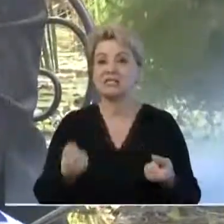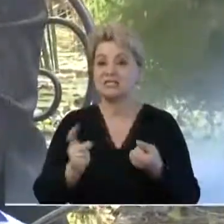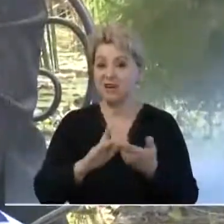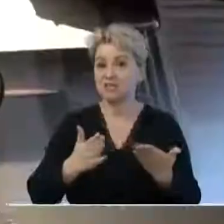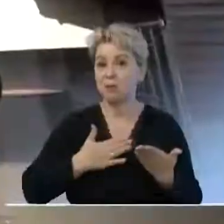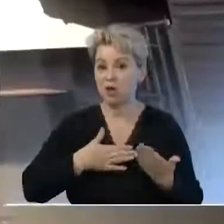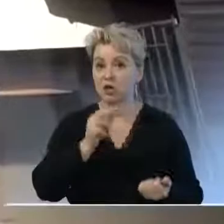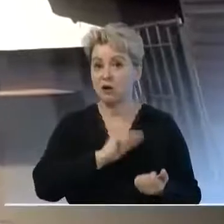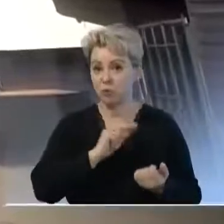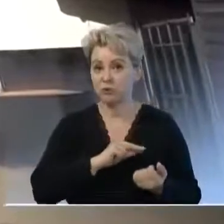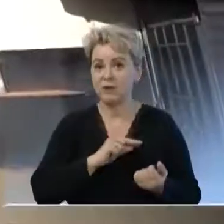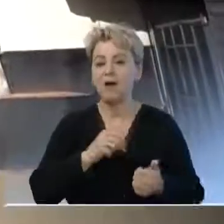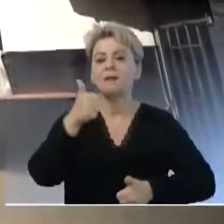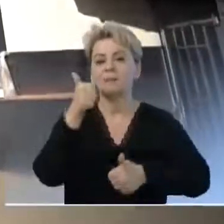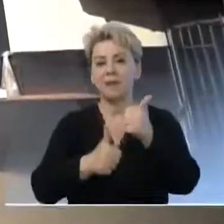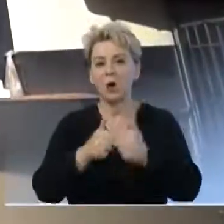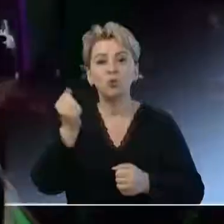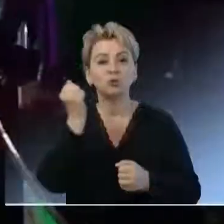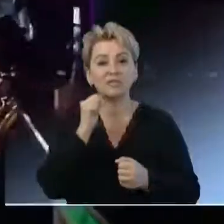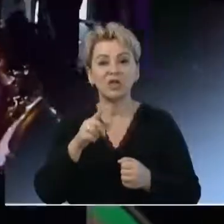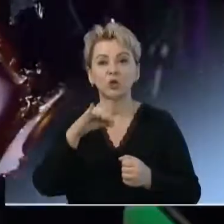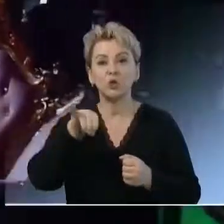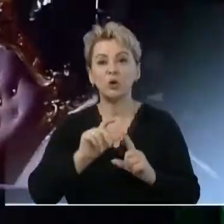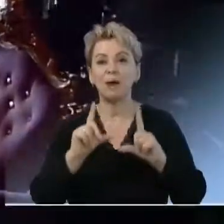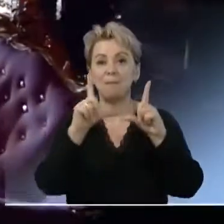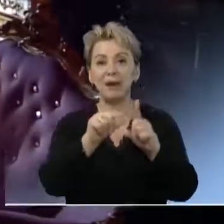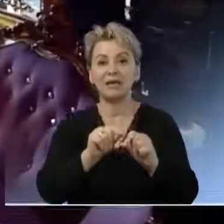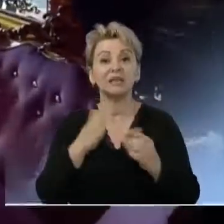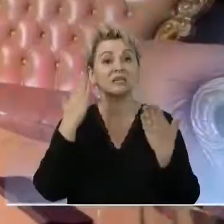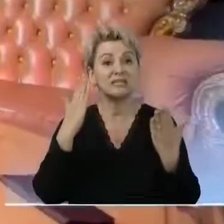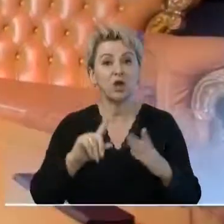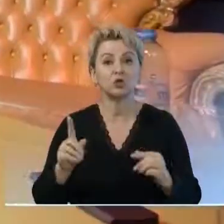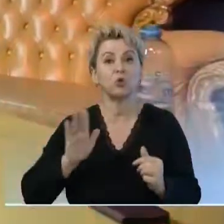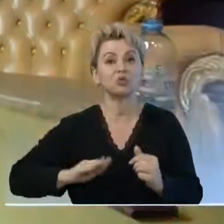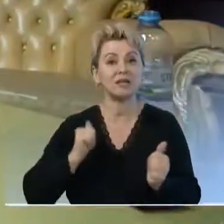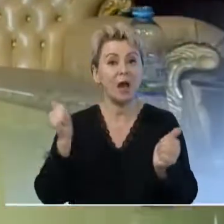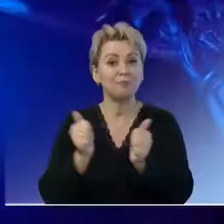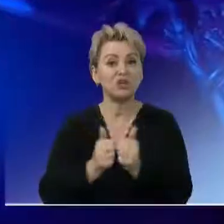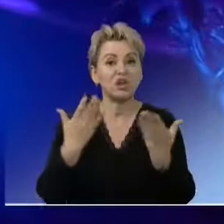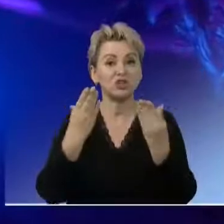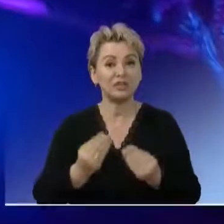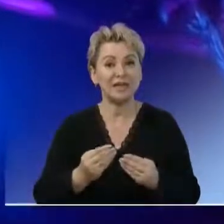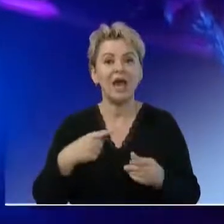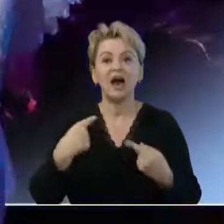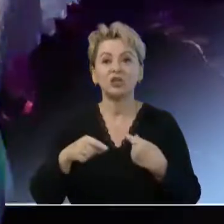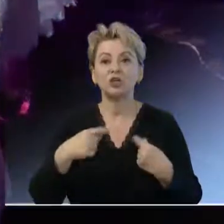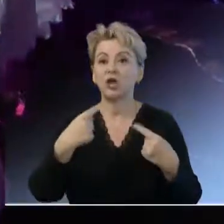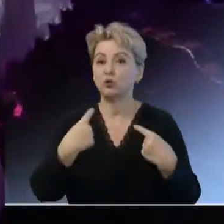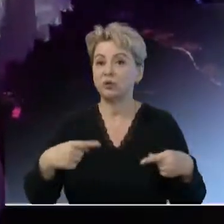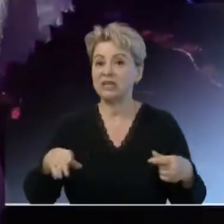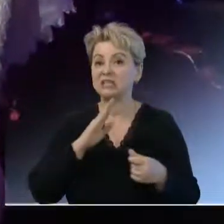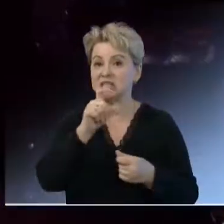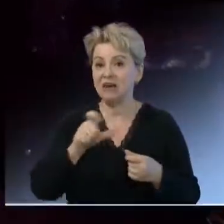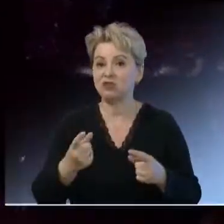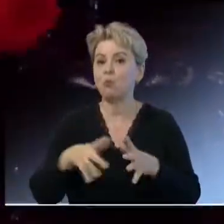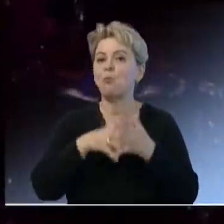моей деятельностью. На конкурс в Москву Юлия отправилась, не особенно зная, чего ждать от ближайших дней. В отличие от остальных девушек,